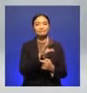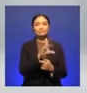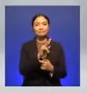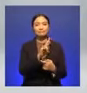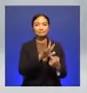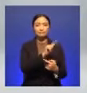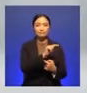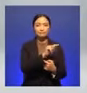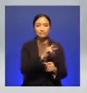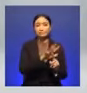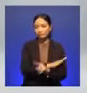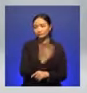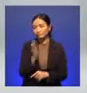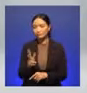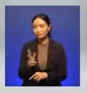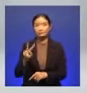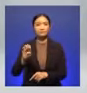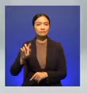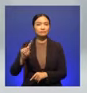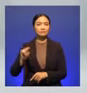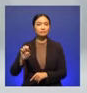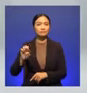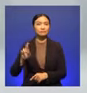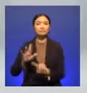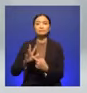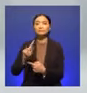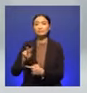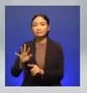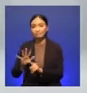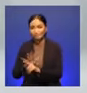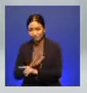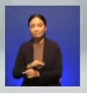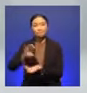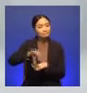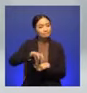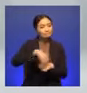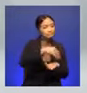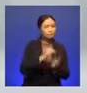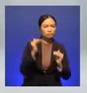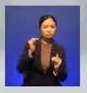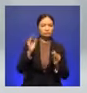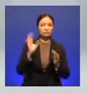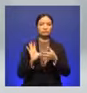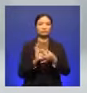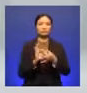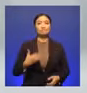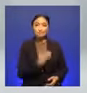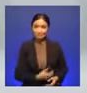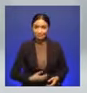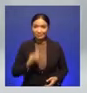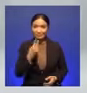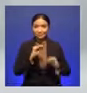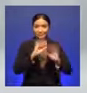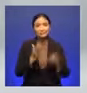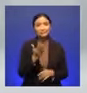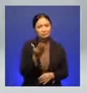ติรัตน์เป็นอย่างมากที่สะท้อนสถานการณ์เรื่องความเหลื่อมล้ำทางสุขภาพให้เราเห็นชัดขึ้นตอนนี้ทราบว่าท่านผู้ฟังหลาย